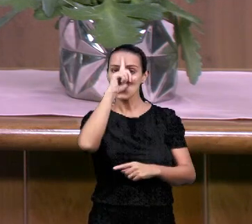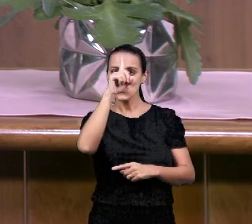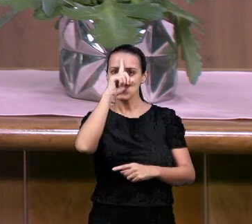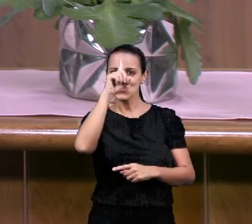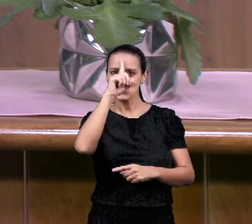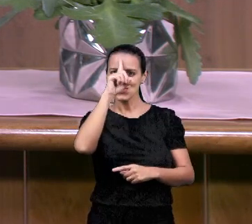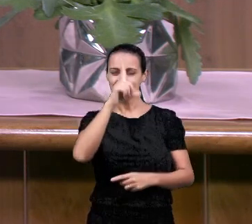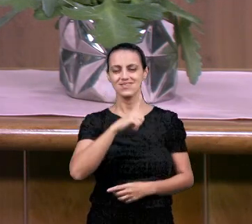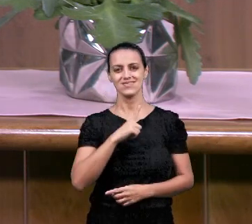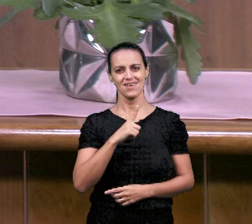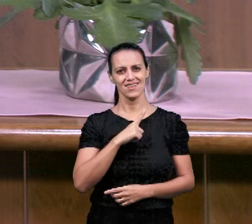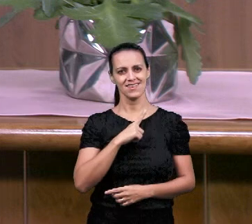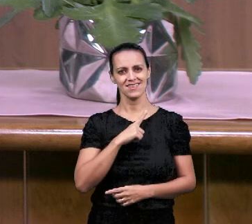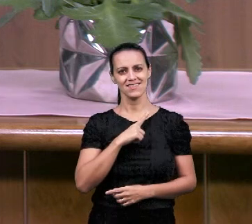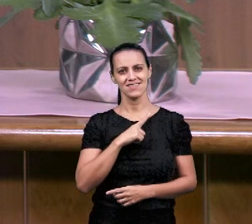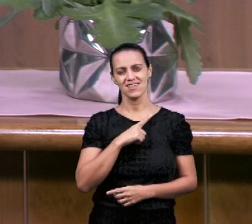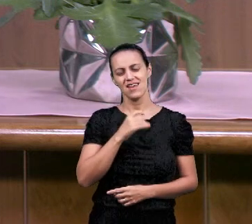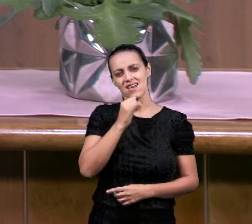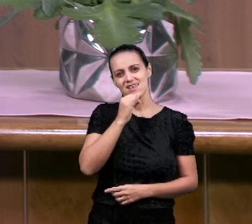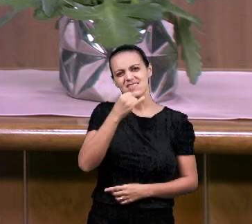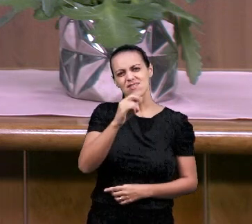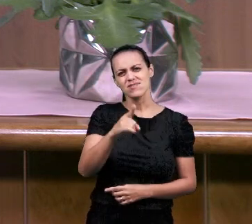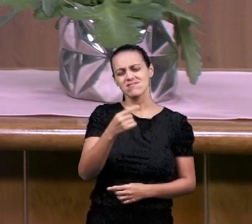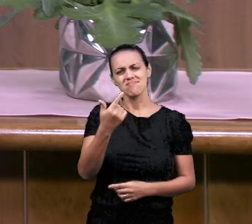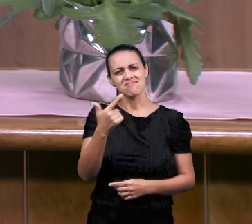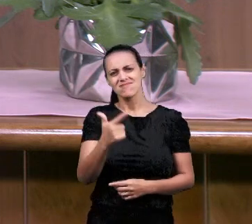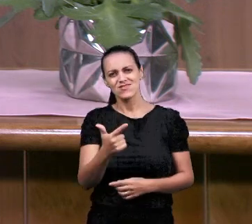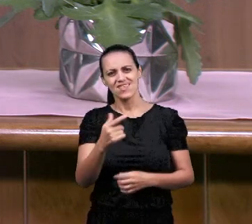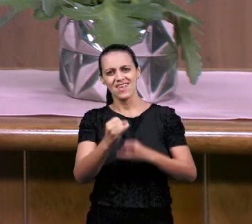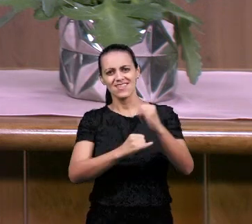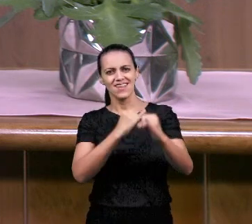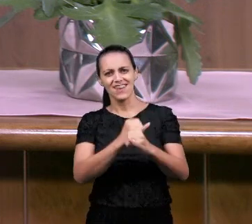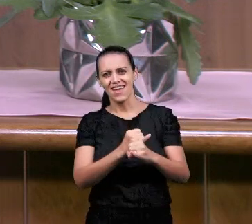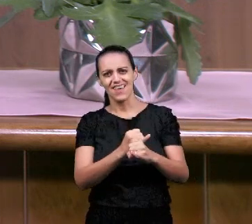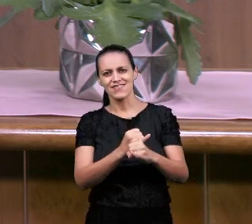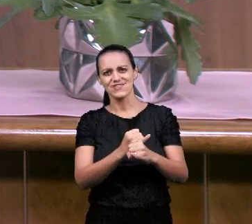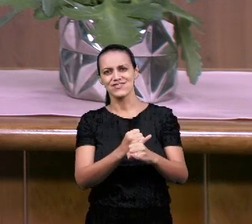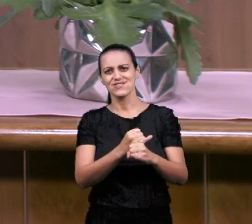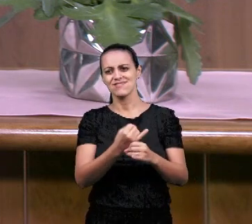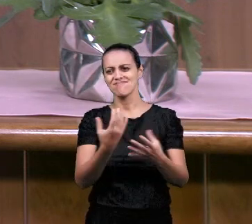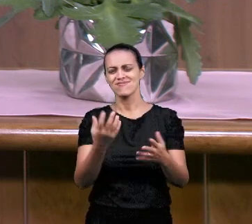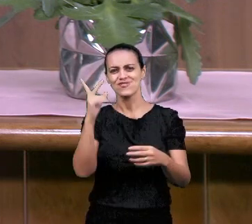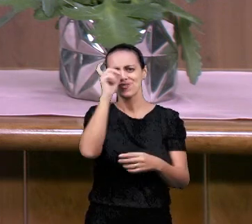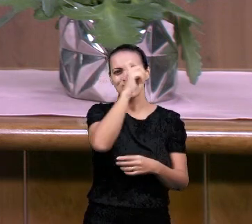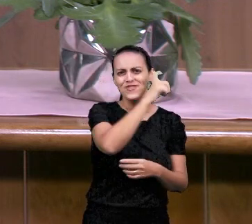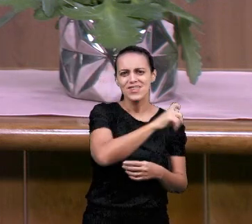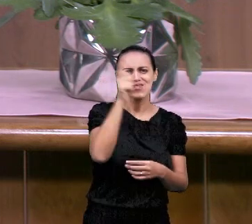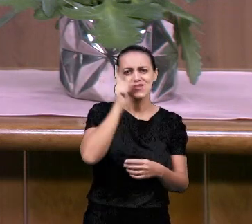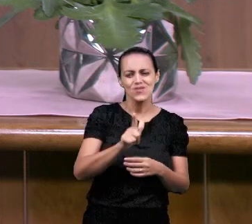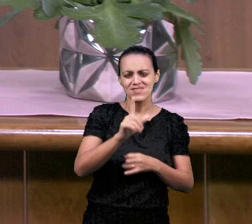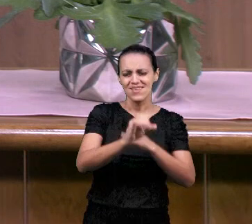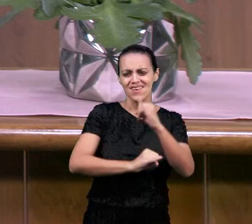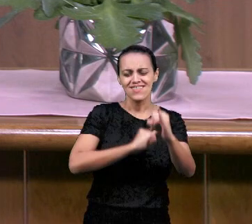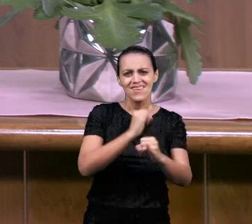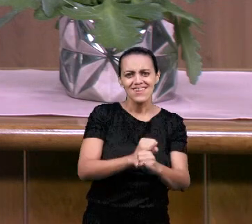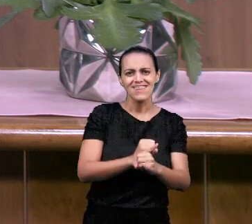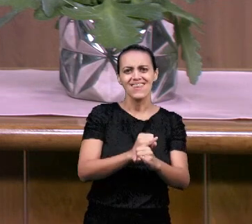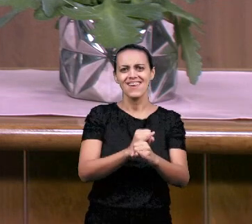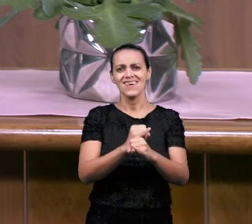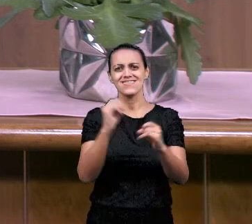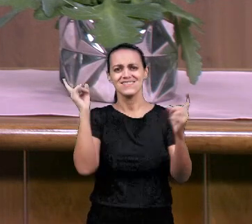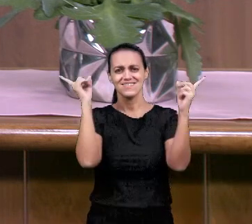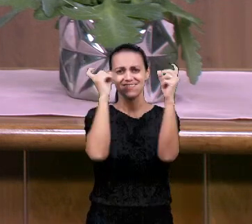qui avez des difficultés pour accéder à l'Internet, il y a dans votre église des frères qui aussi n'ont pas accès à Internet, ont des difficultés